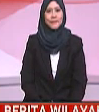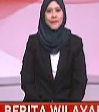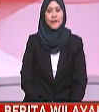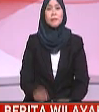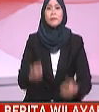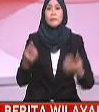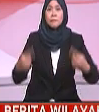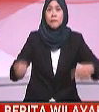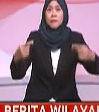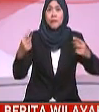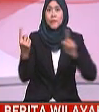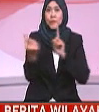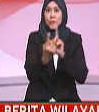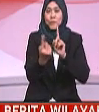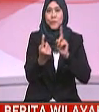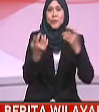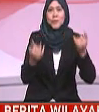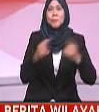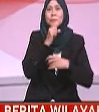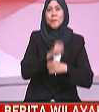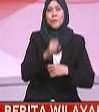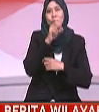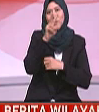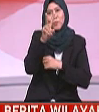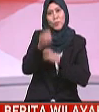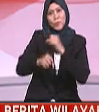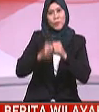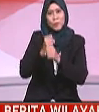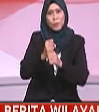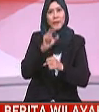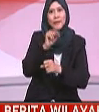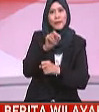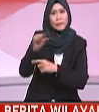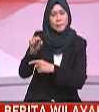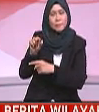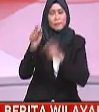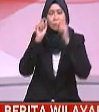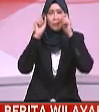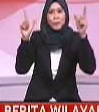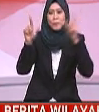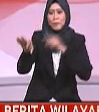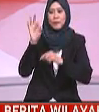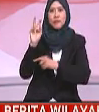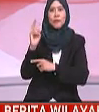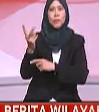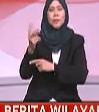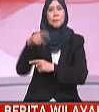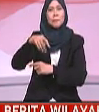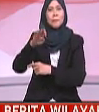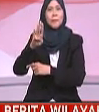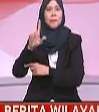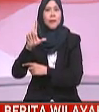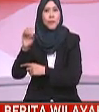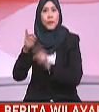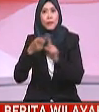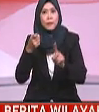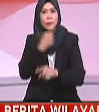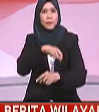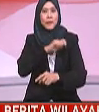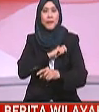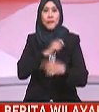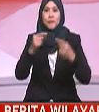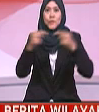Dalam aksi persorangan, pemain berusia 20 tahun, Eng Ziyong mengejutkan pilihan kedua Pablo Abian dari Spanyol